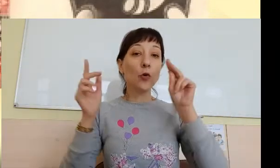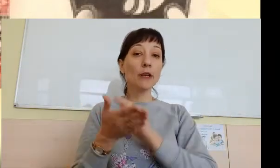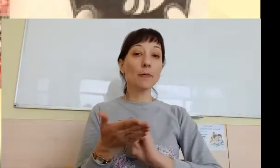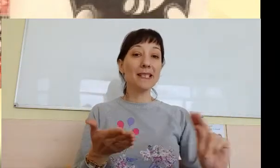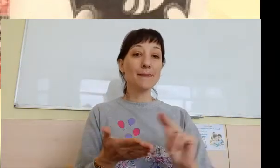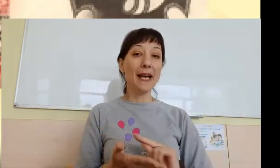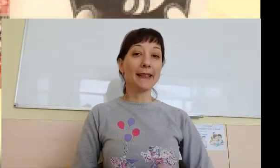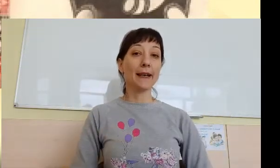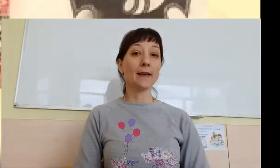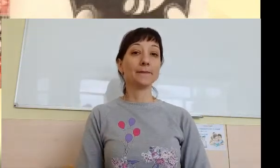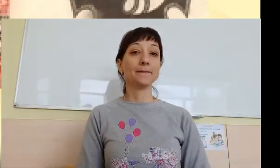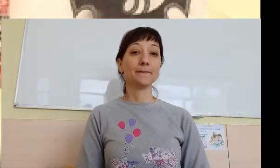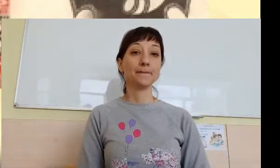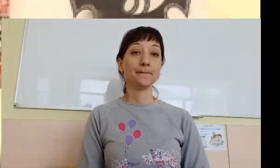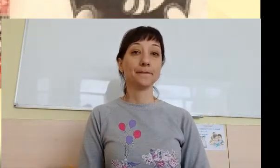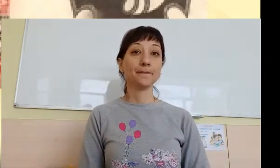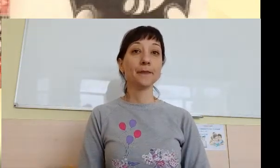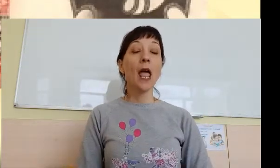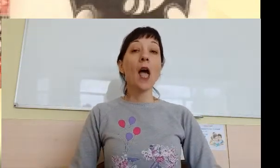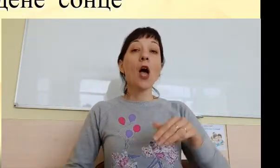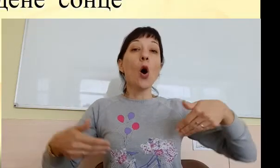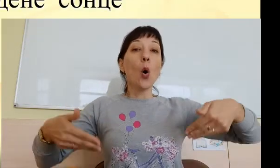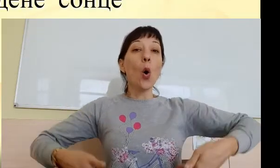Тематика творів письменника.